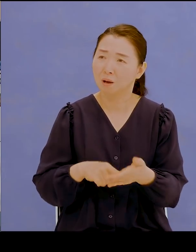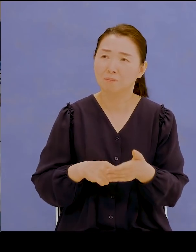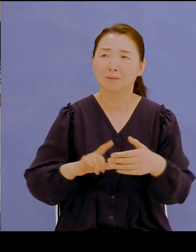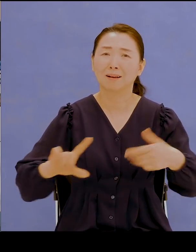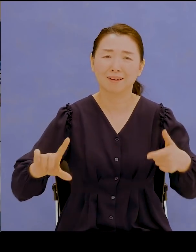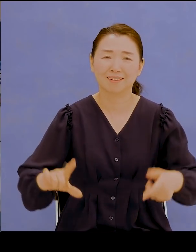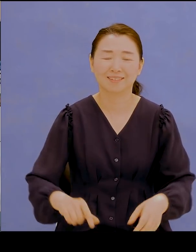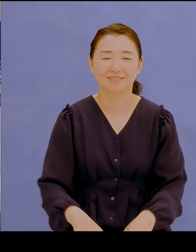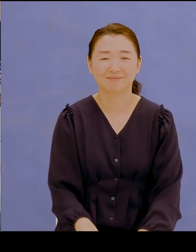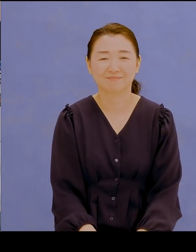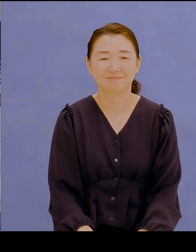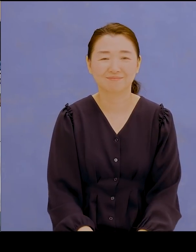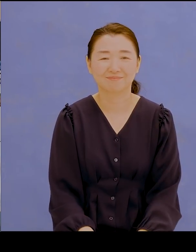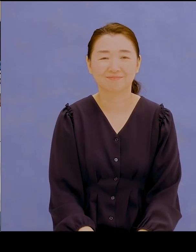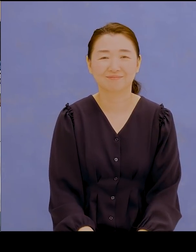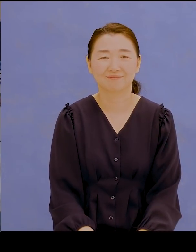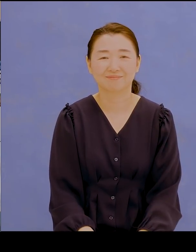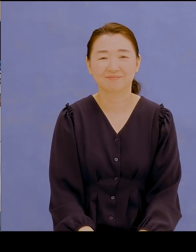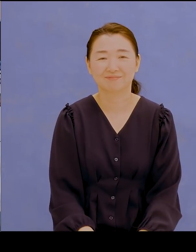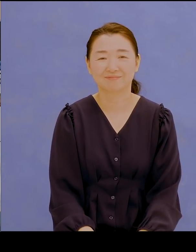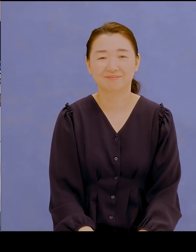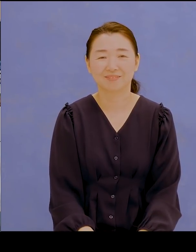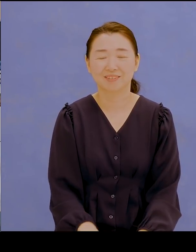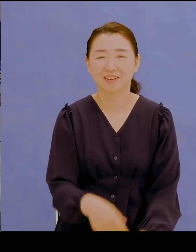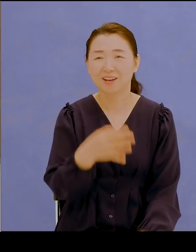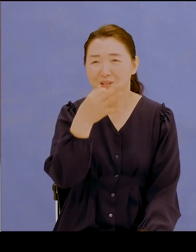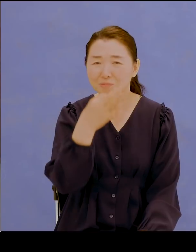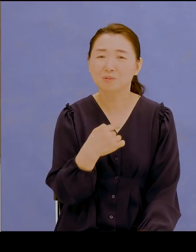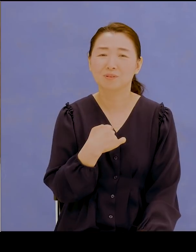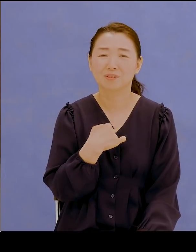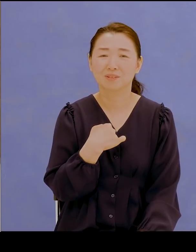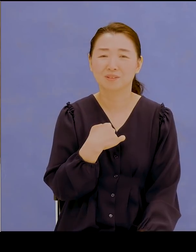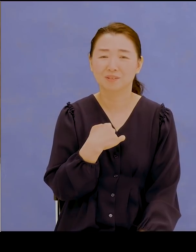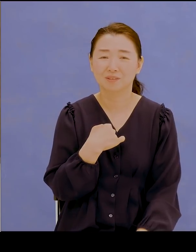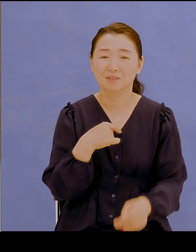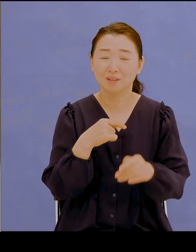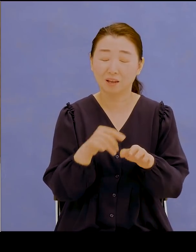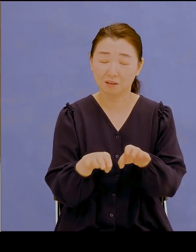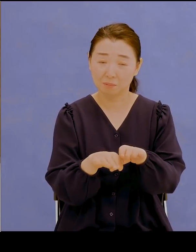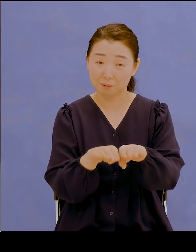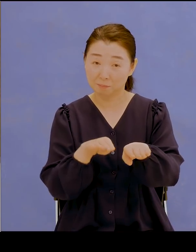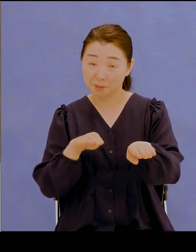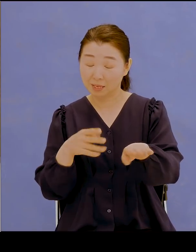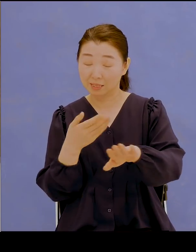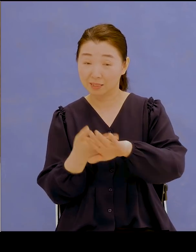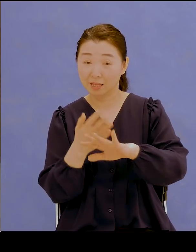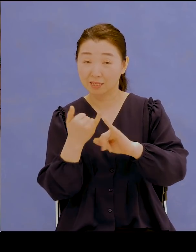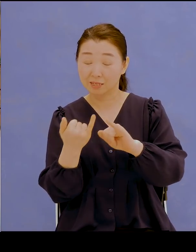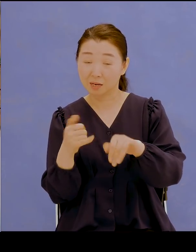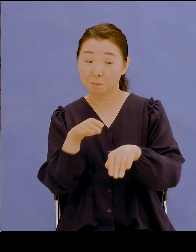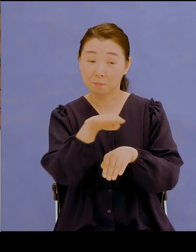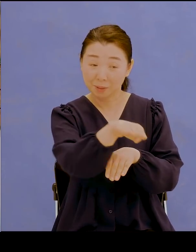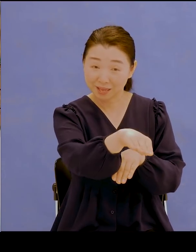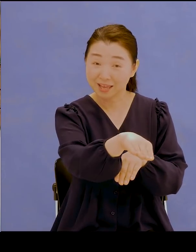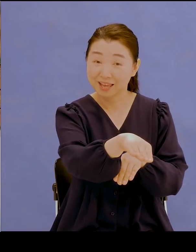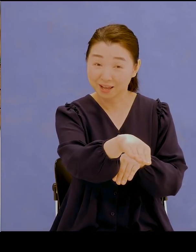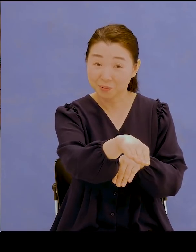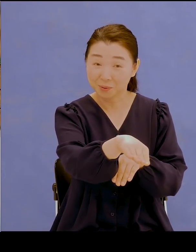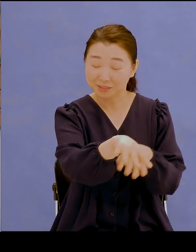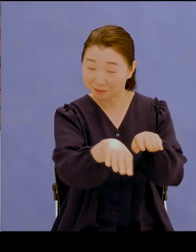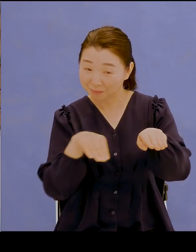거예요, 그때는. 그래서 이거 힘든데 제 발을 좀 쓱 해가지고 다른 사람을 제자리에 쓱